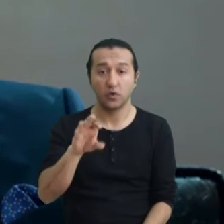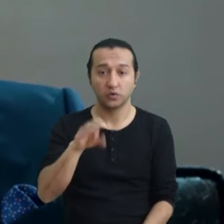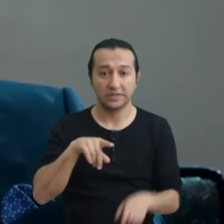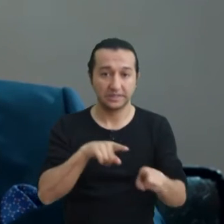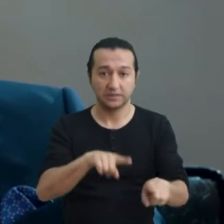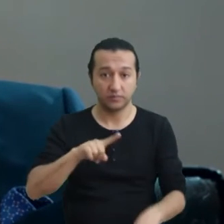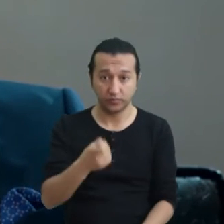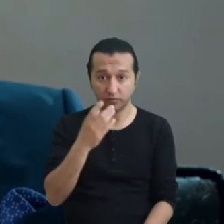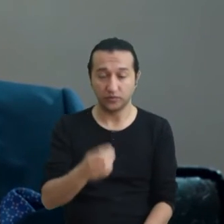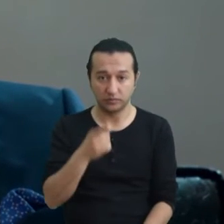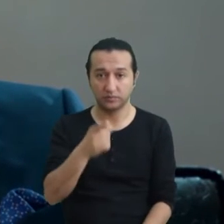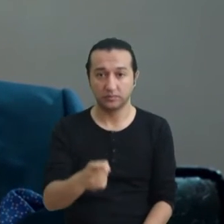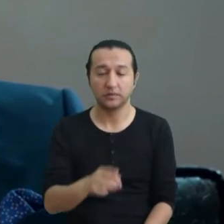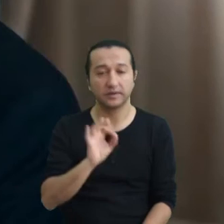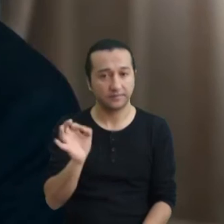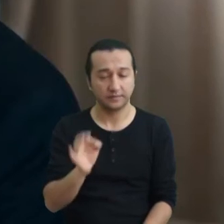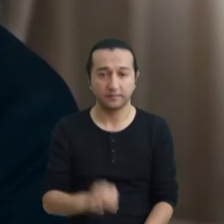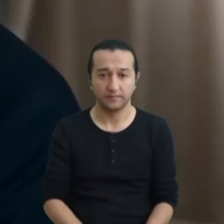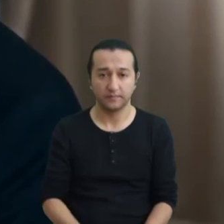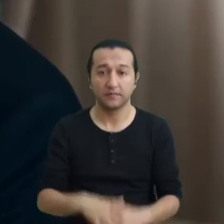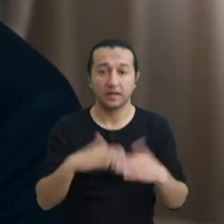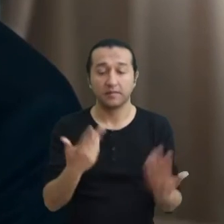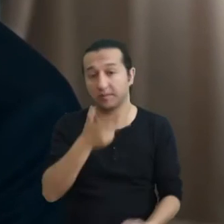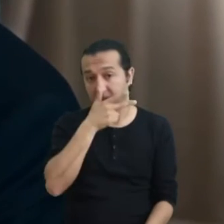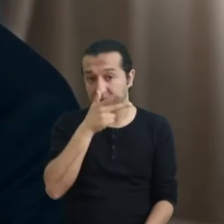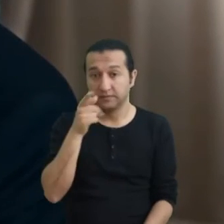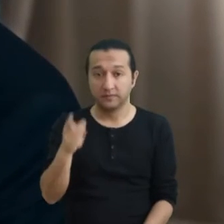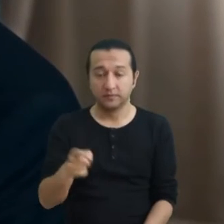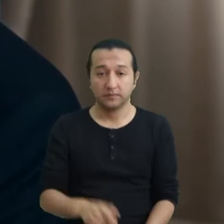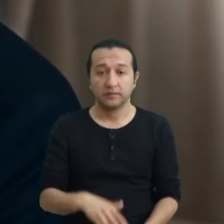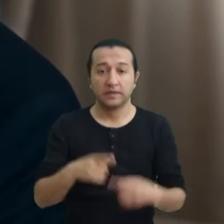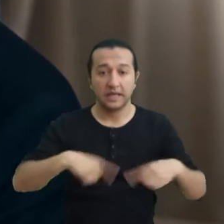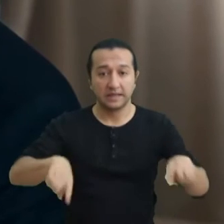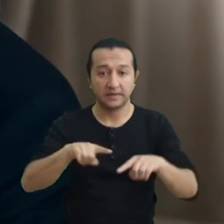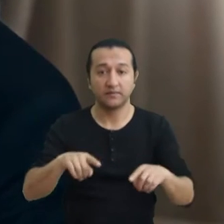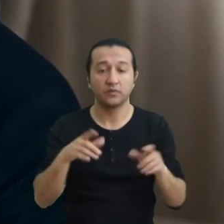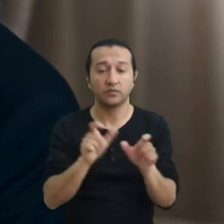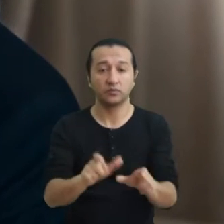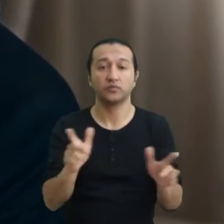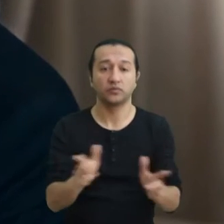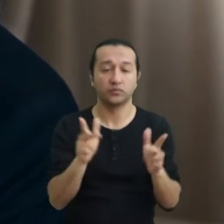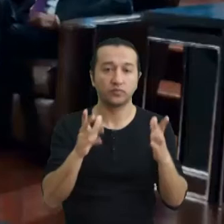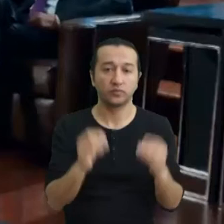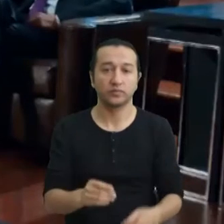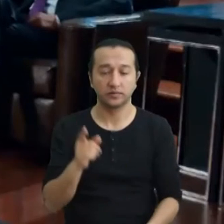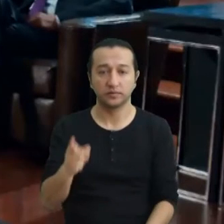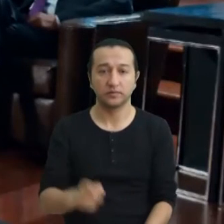izini bulabildin mi bari? Evet. Ama maalesef etrafında etten bir duvar örülmüş.